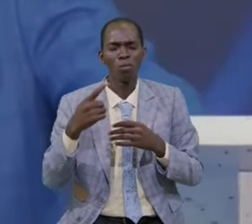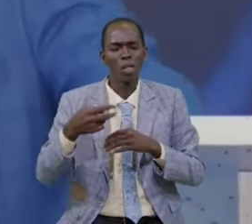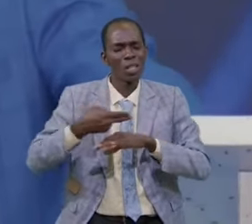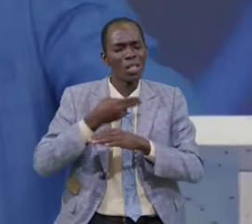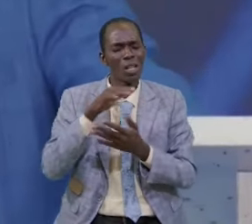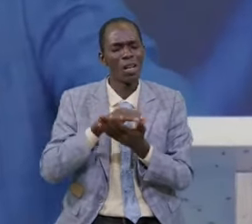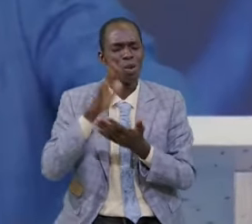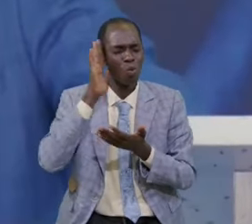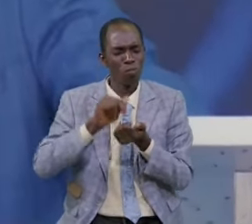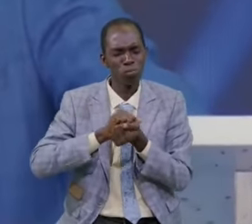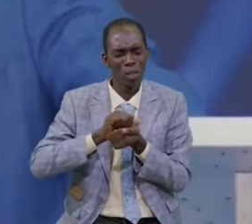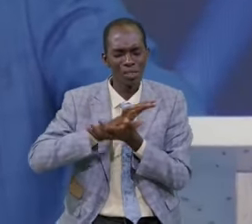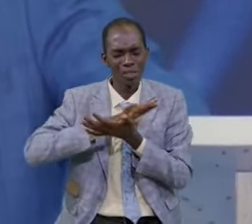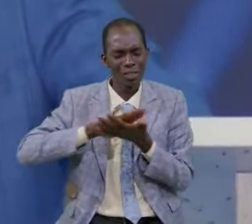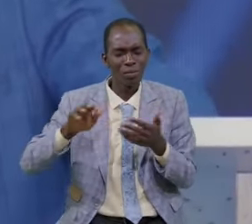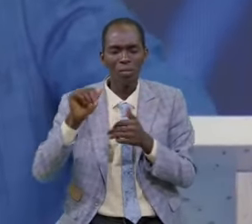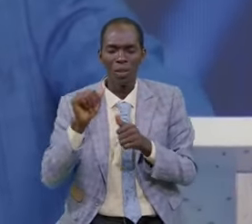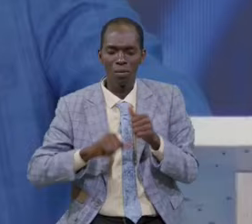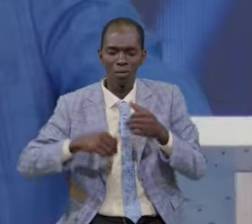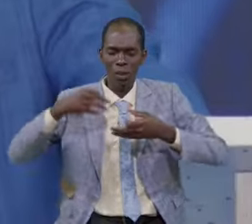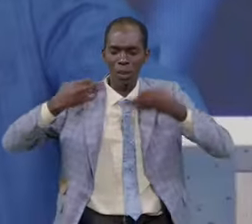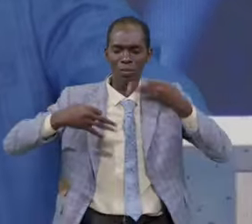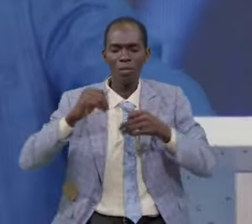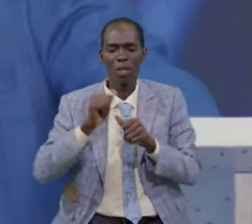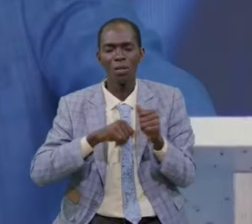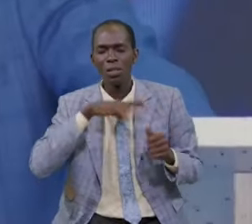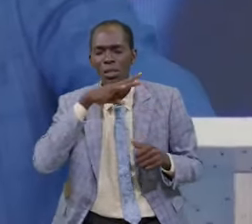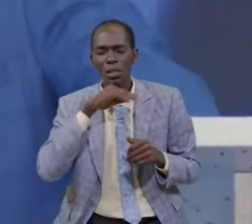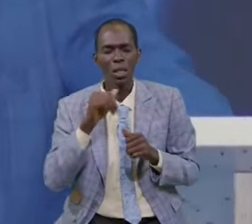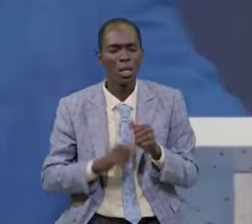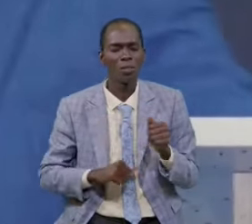enlève toute condamnation, toute corruption, tout péché,